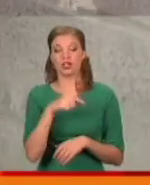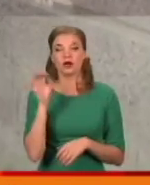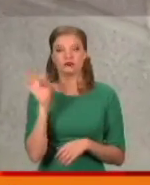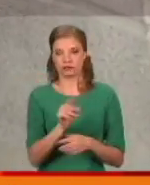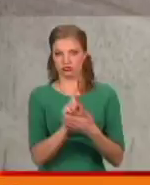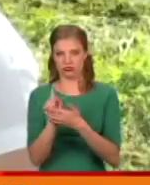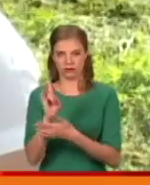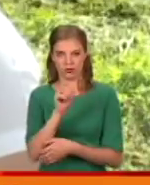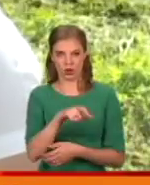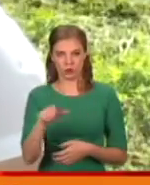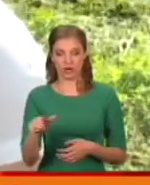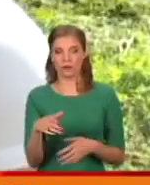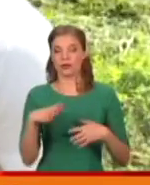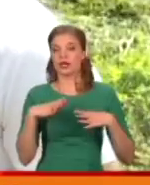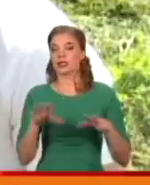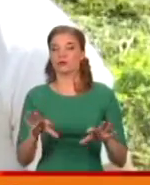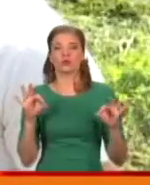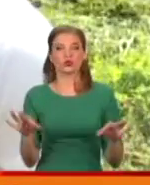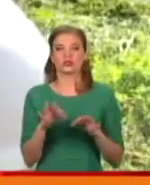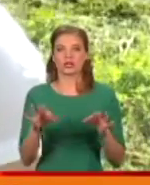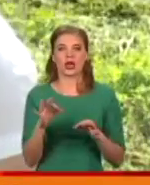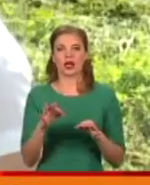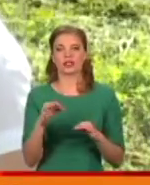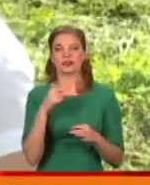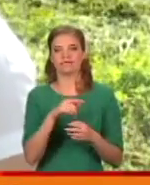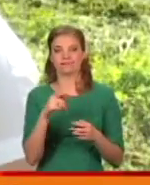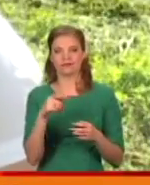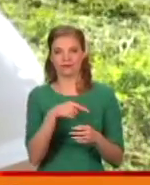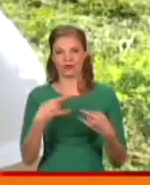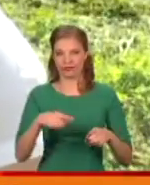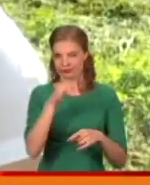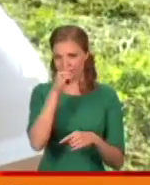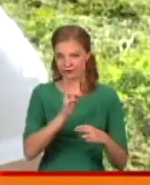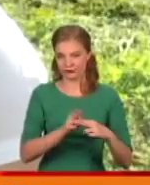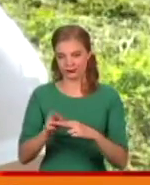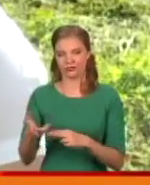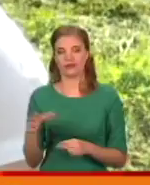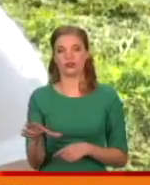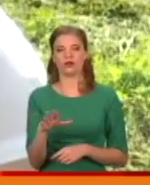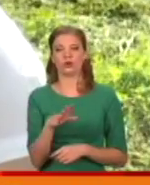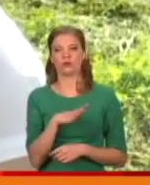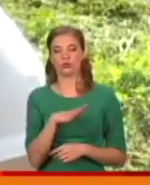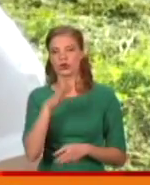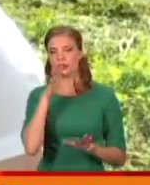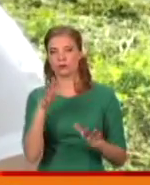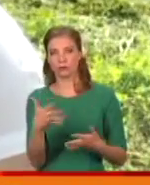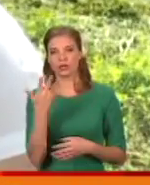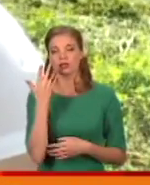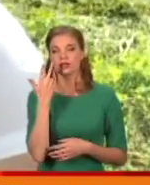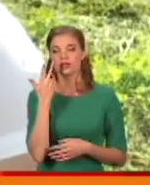часто нападали на людей. Не було ніяких процесів стерилізації. Більше того, були моменти,